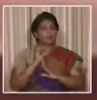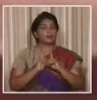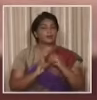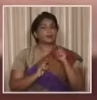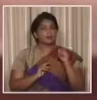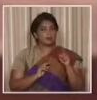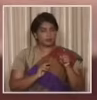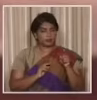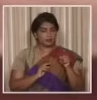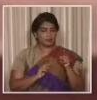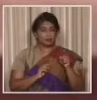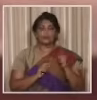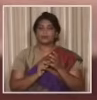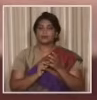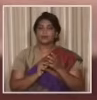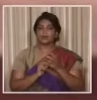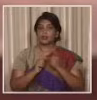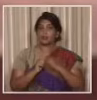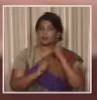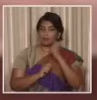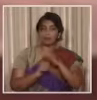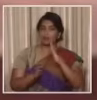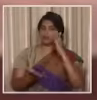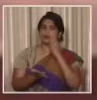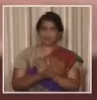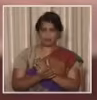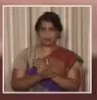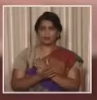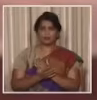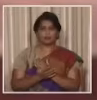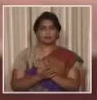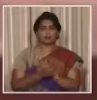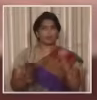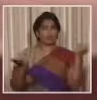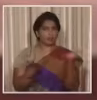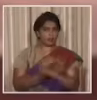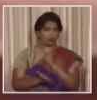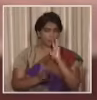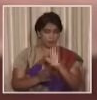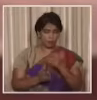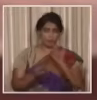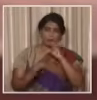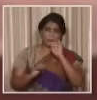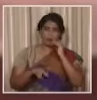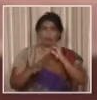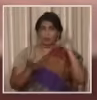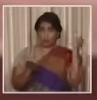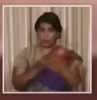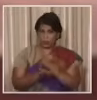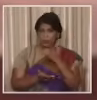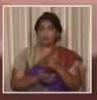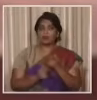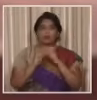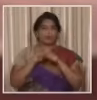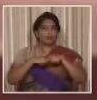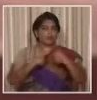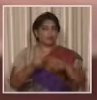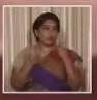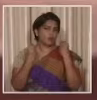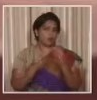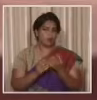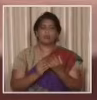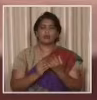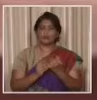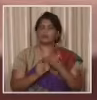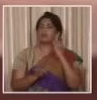අමාත්‍යාංශයේ මේ ගෙවීම් සියල්ලත් අත්හිටවන්න. මොකද මේක කඩලා ඉවත් කරන්න සිදු වුණොත් එහෙම මේකට ගිය මුදල් සියල්ල අපත යනවා. ඒ